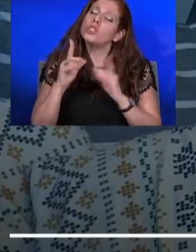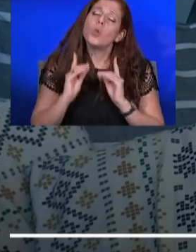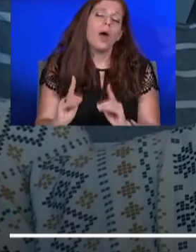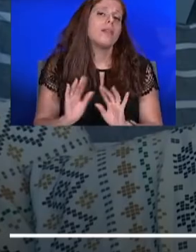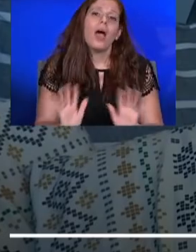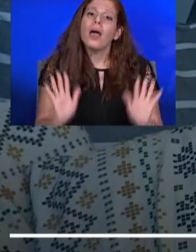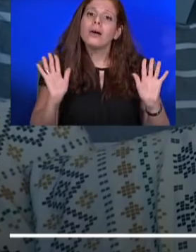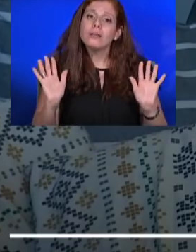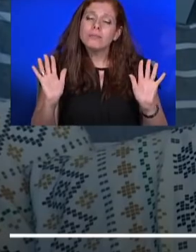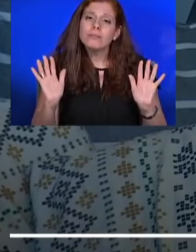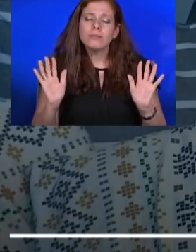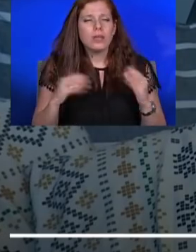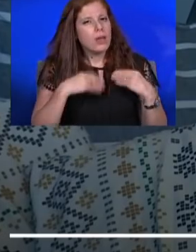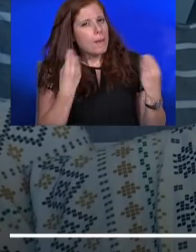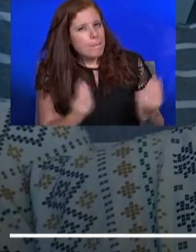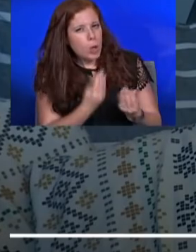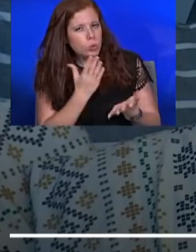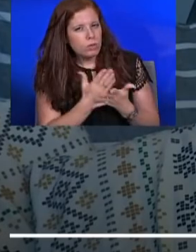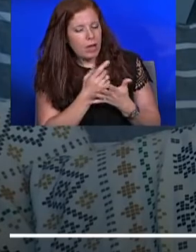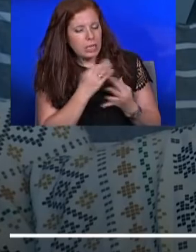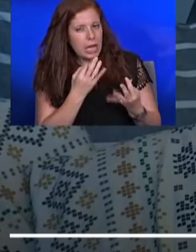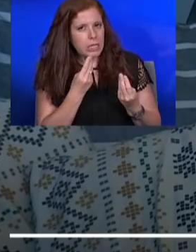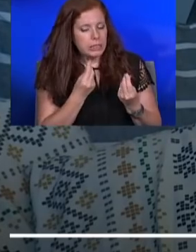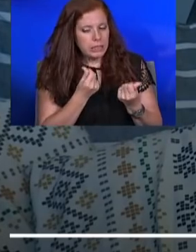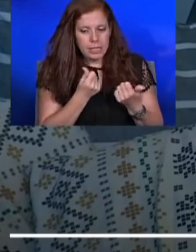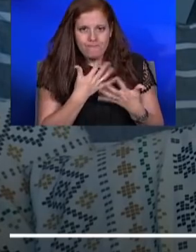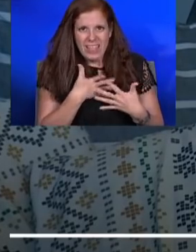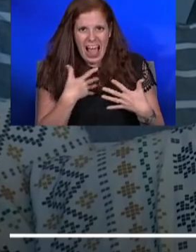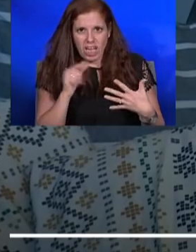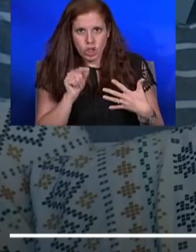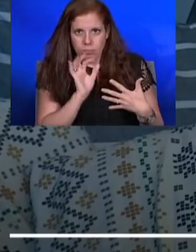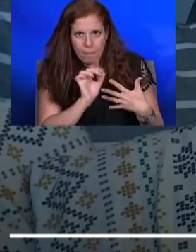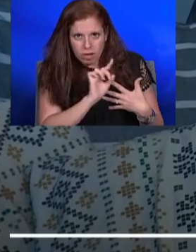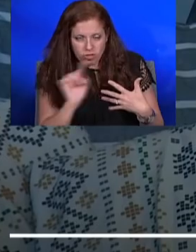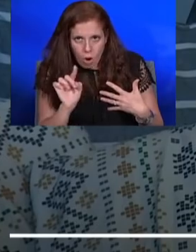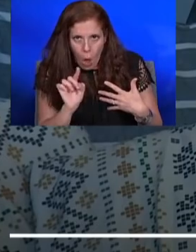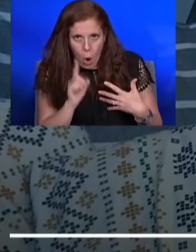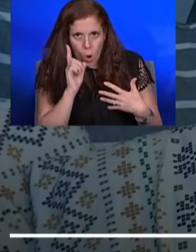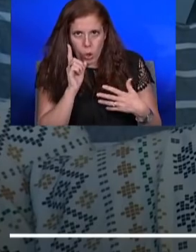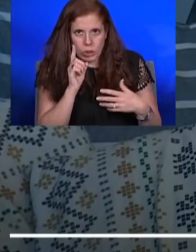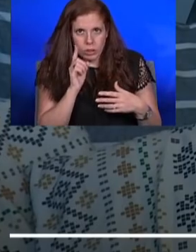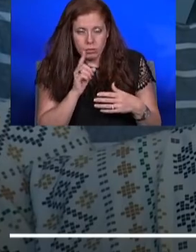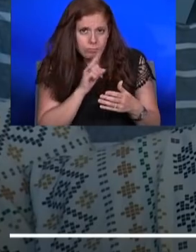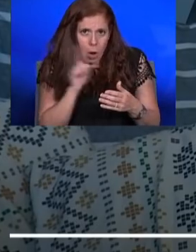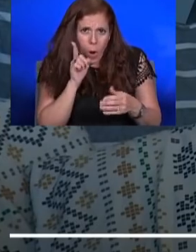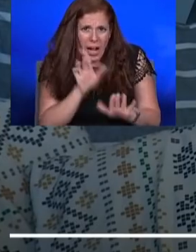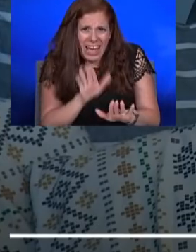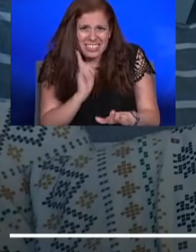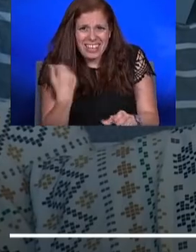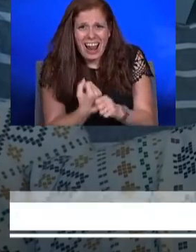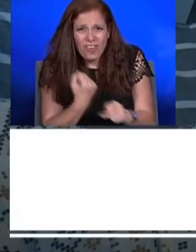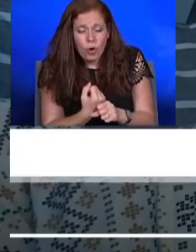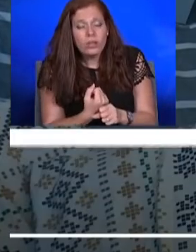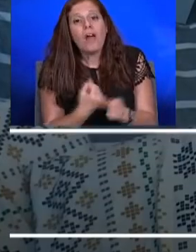משהו שאני כבר התחיל לדגדג לי כזה ולומר שזה ממש לא הכיוון, אבל בגלל שזו הדרך היחידה שידעתי, אז